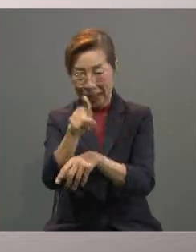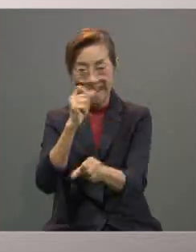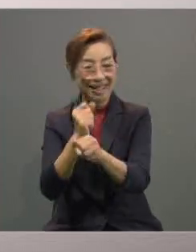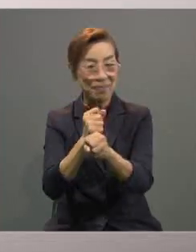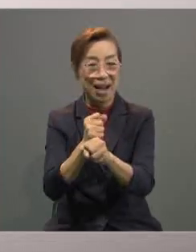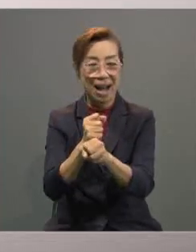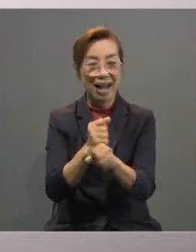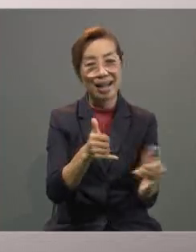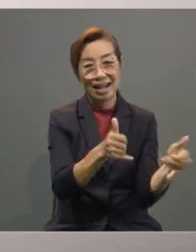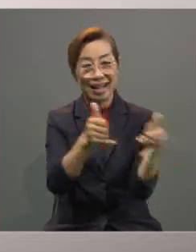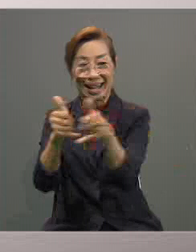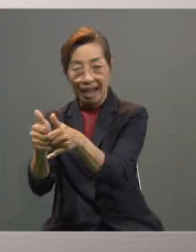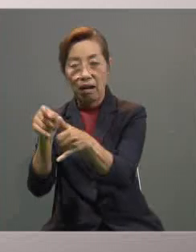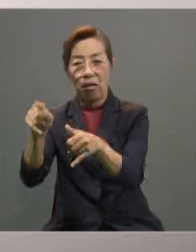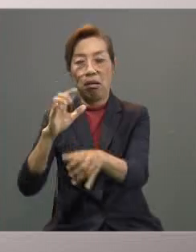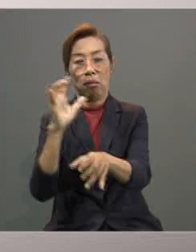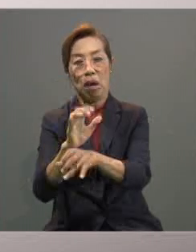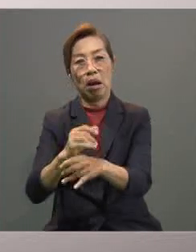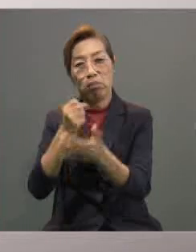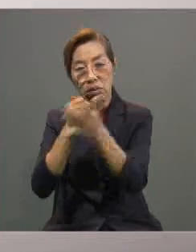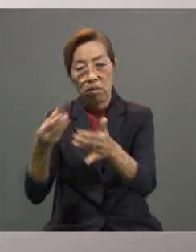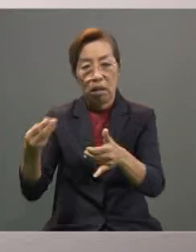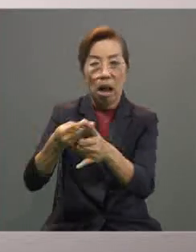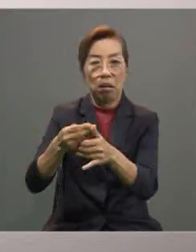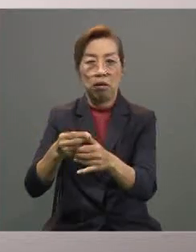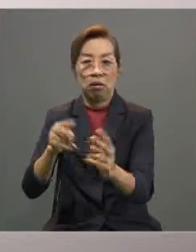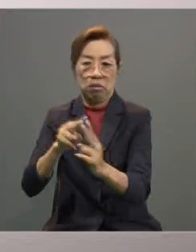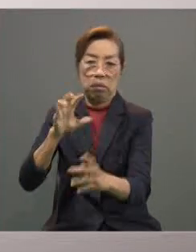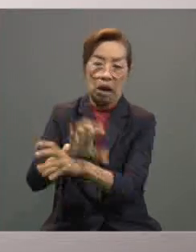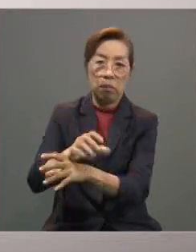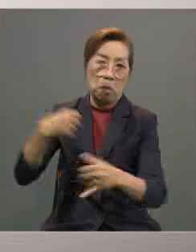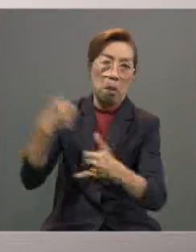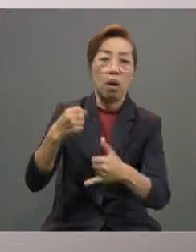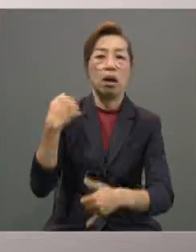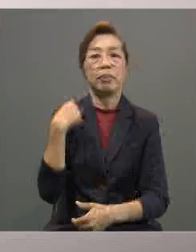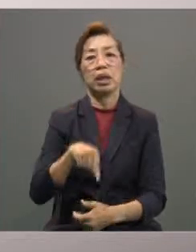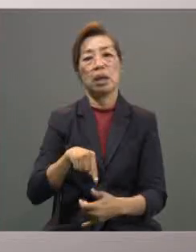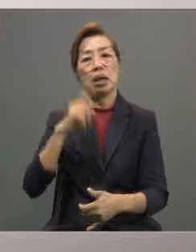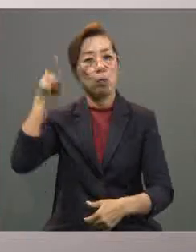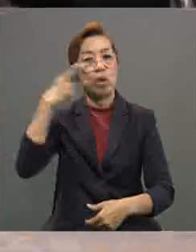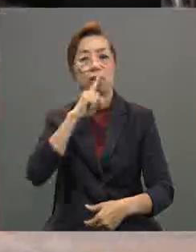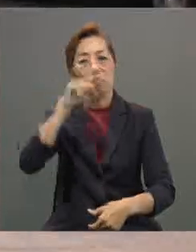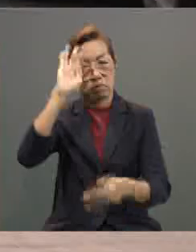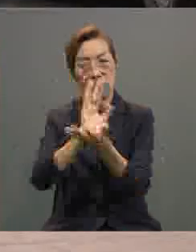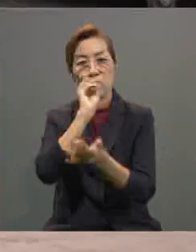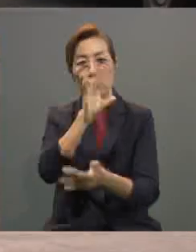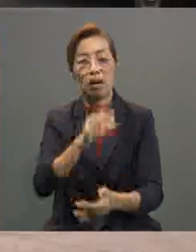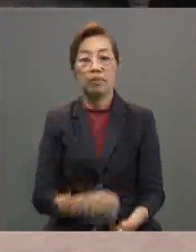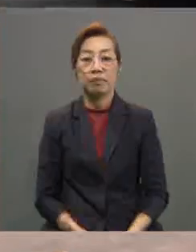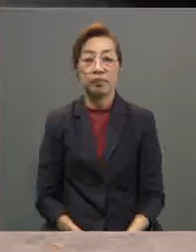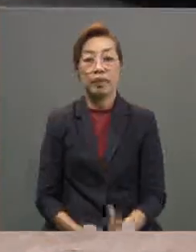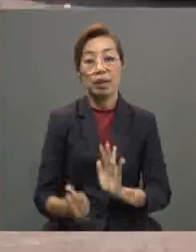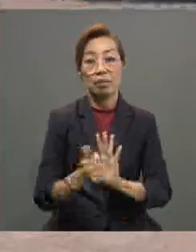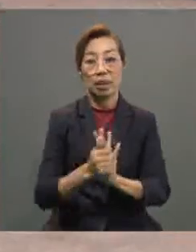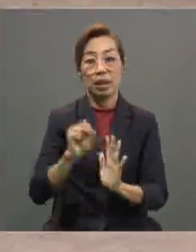ก็โดนบังคับให้ทั้งเสพยาก่อนที่จะถูกข่มขืนและก็ซ้อมทำร้ายร่างกายในเอกภพเหลืองประเสริ